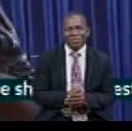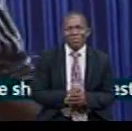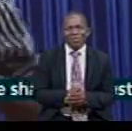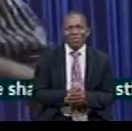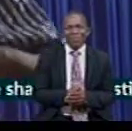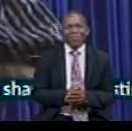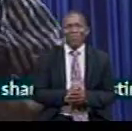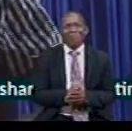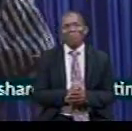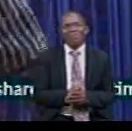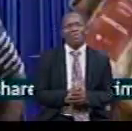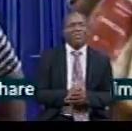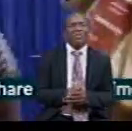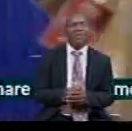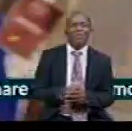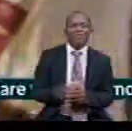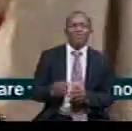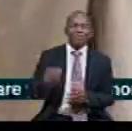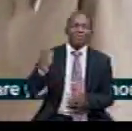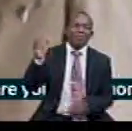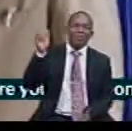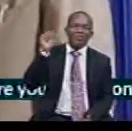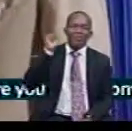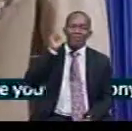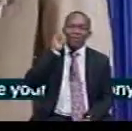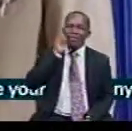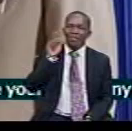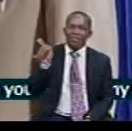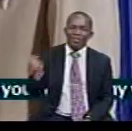Madam Agnes Lamte